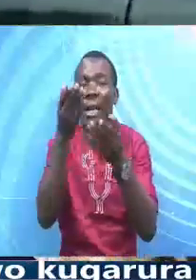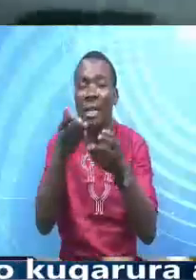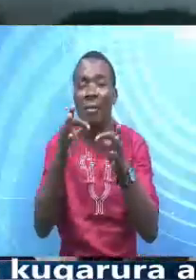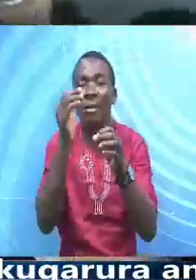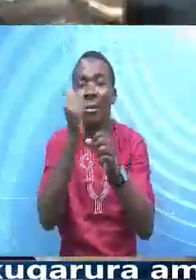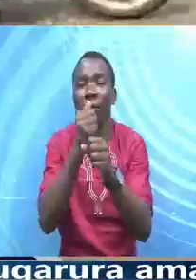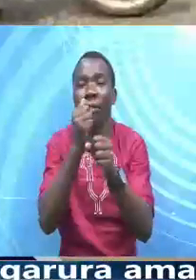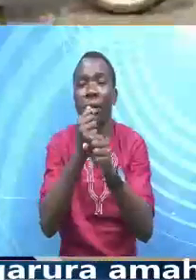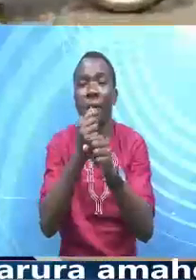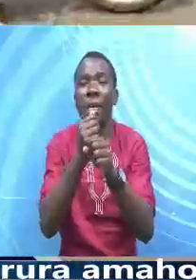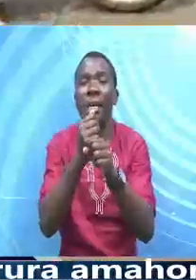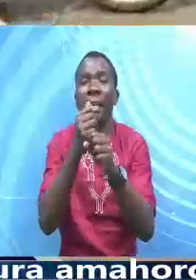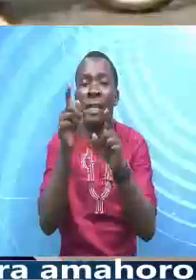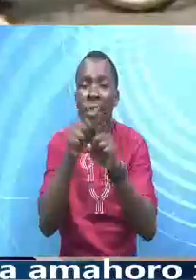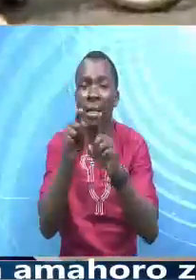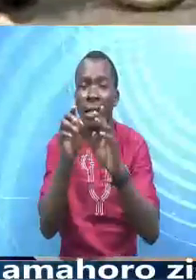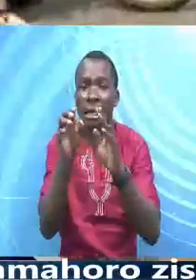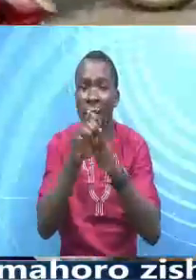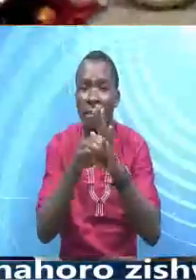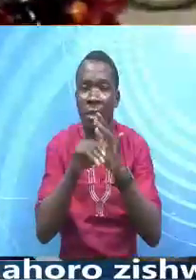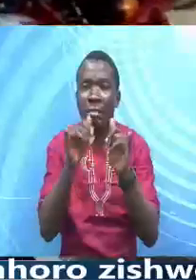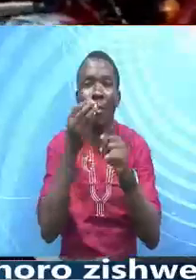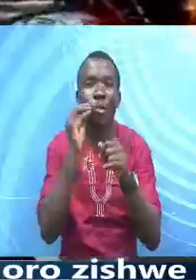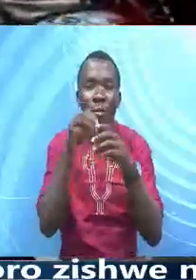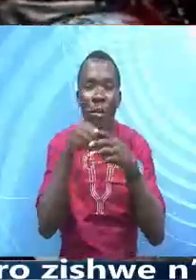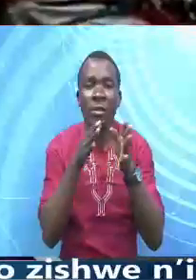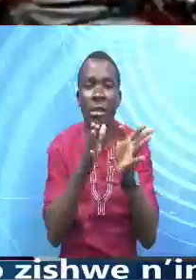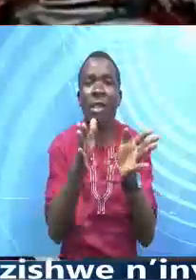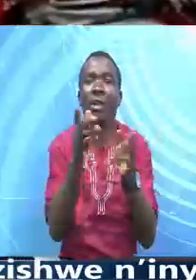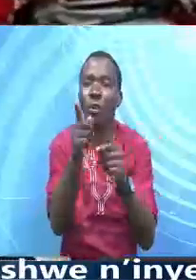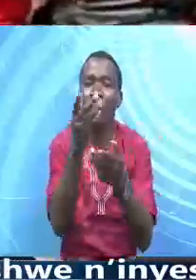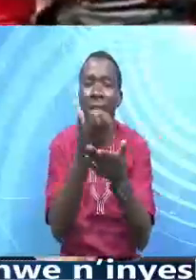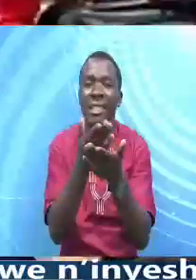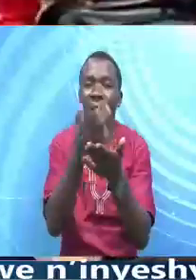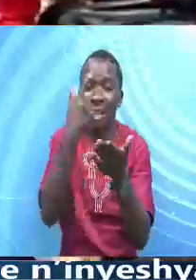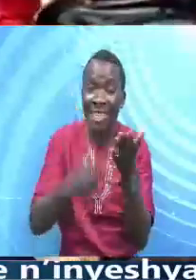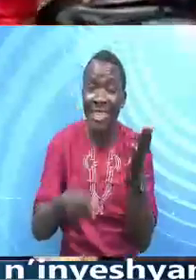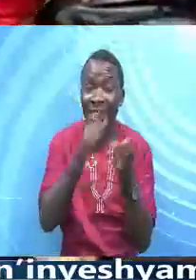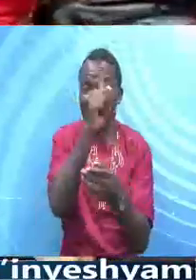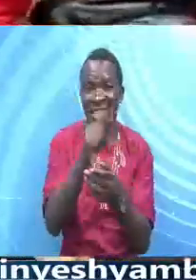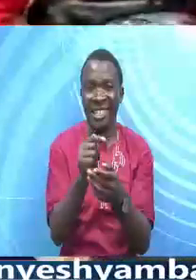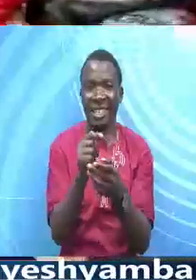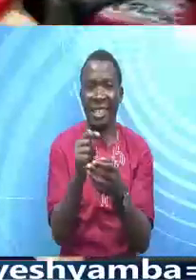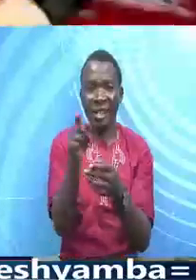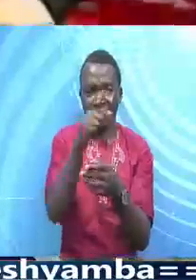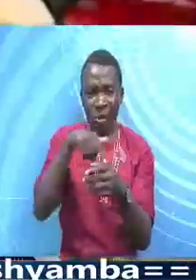muri rusange. Wowe urasaba iki? Ni ugusaba ko reba nk'ubu ngubu twe mu muhanda abasekirite bari kudusaba